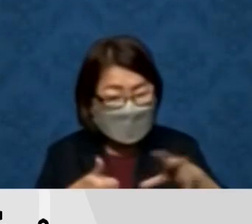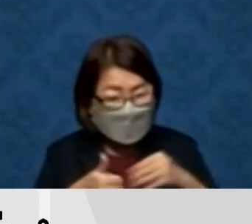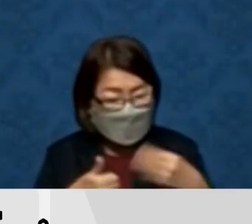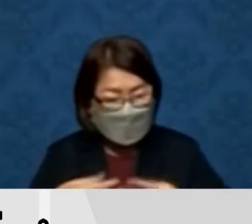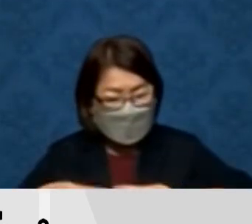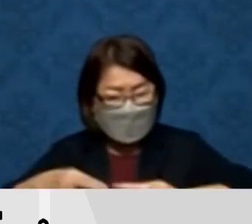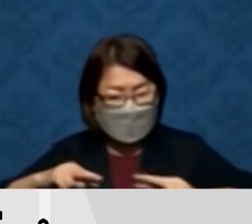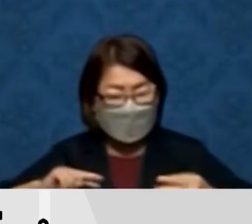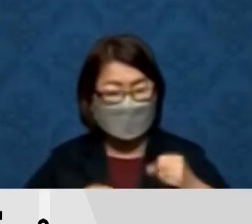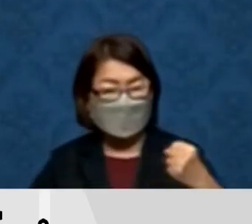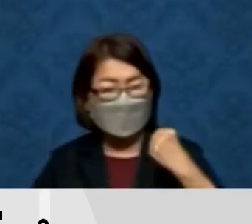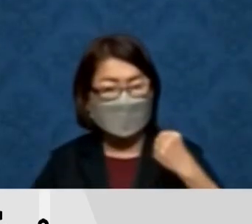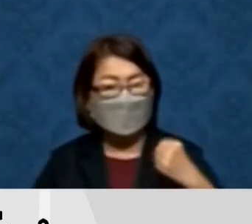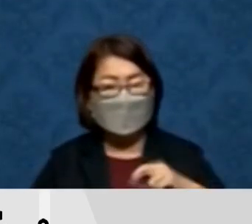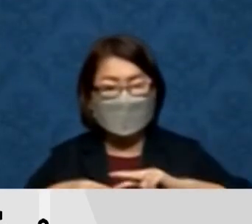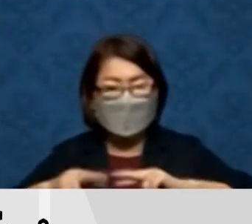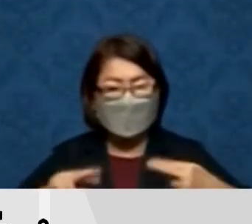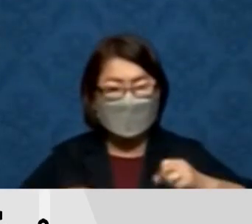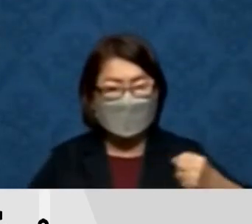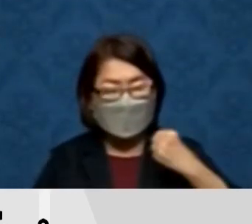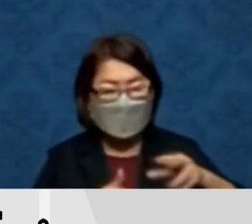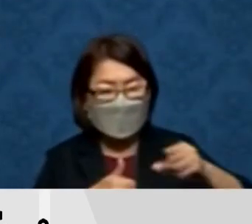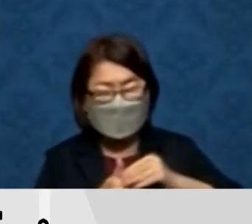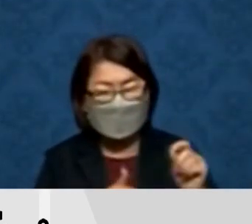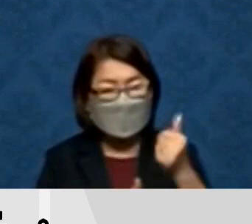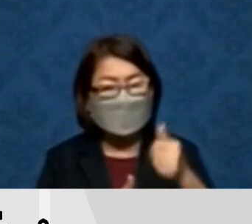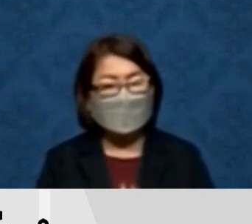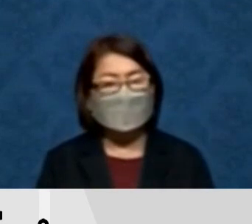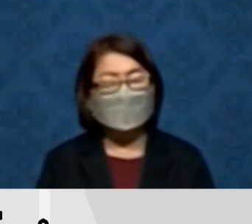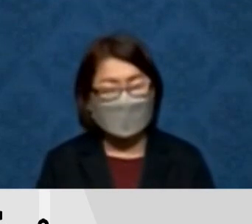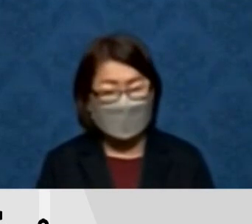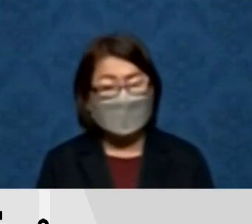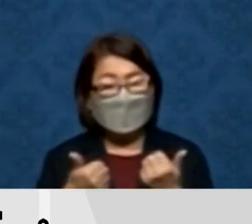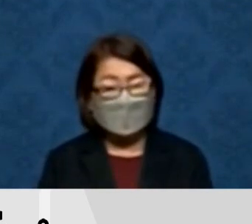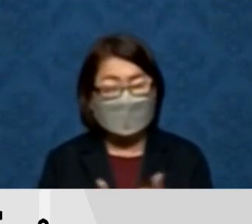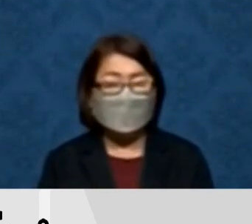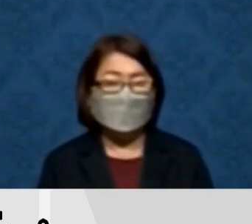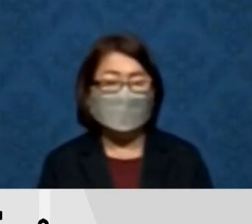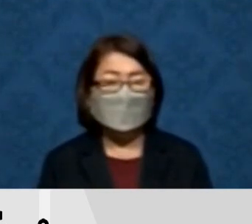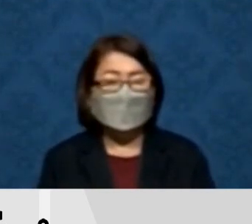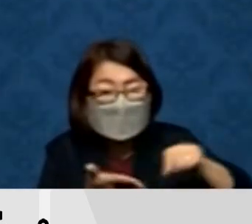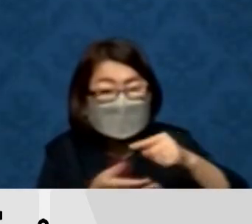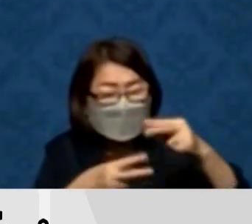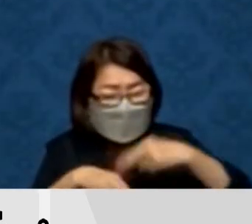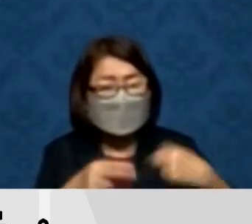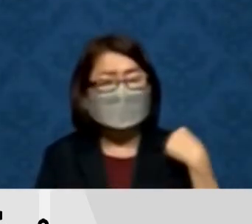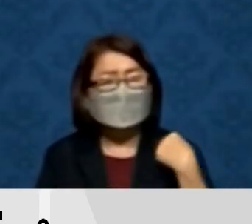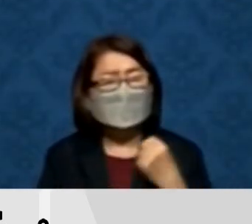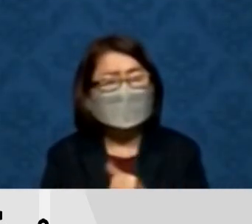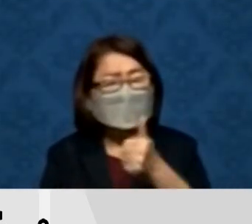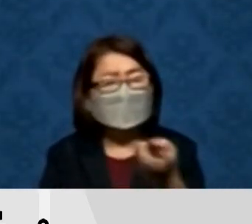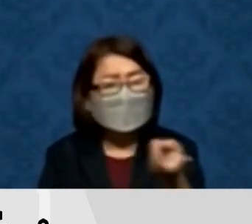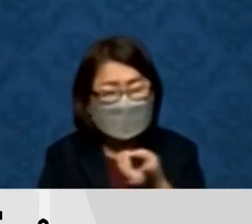ไม่ปฏิบัติตามมาตรฐานจริยธรรมอย่างร้ายแรงหลอกลวงประชาชน นะครับ ก็อันนี้แหละทั้งหมดนี้ก็คือเรื่